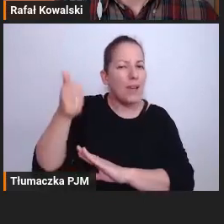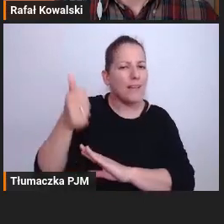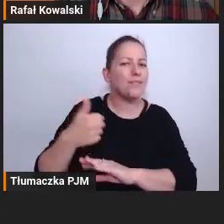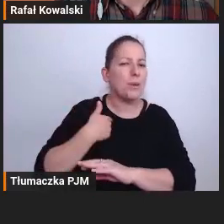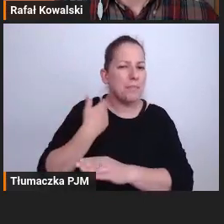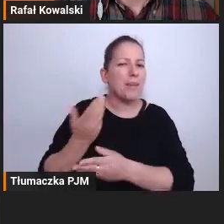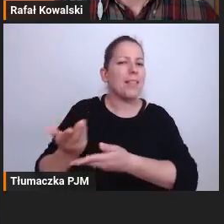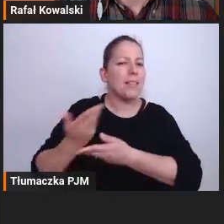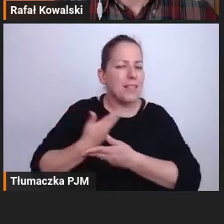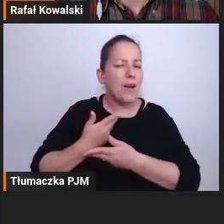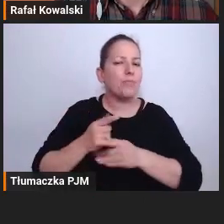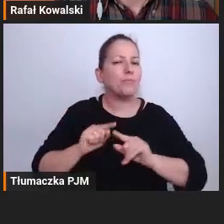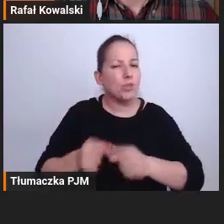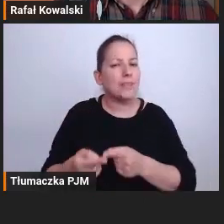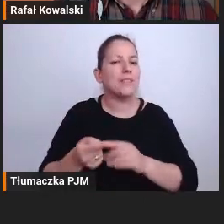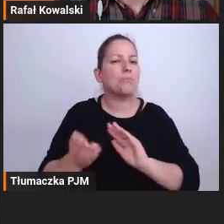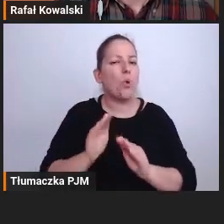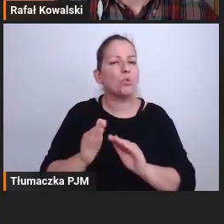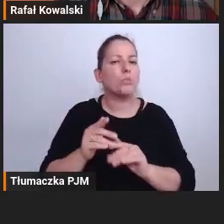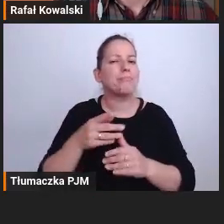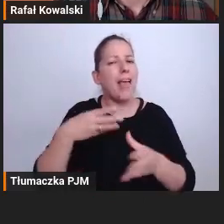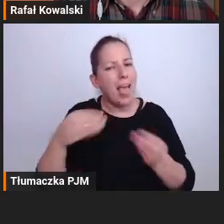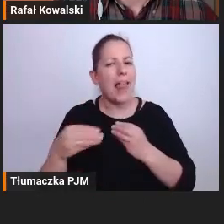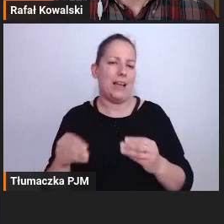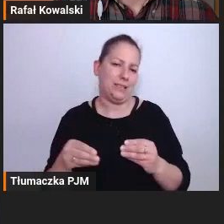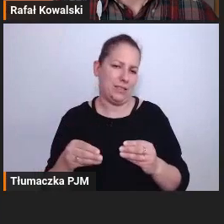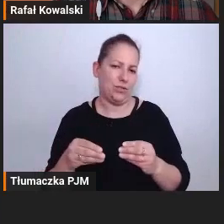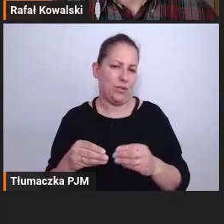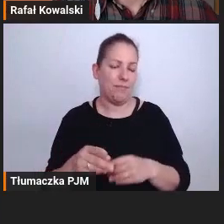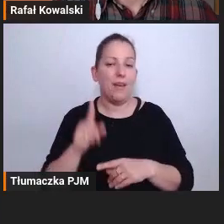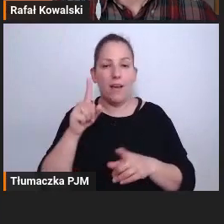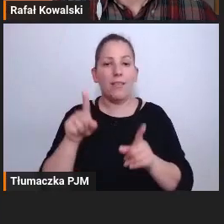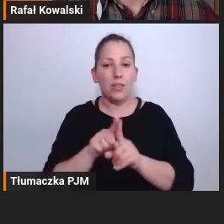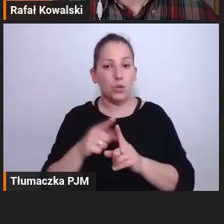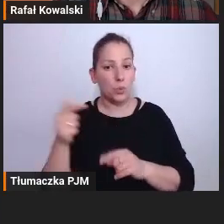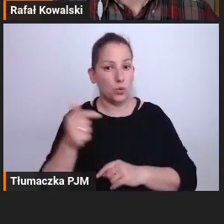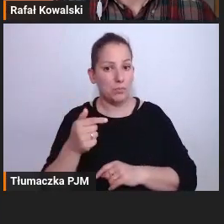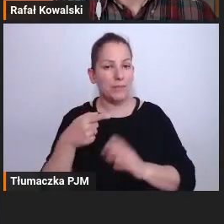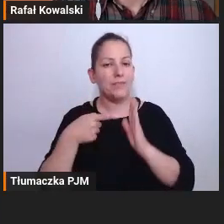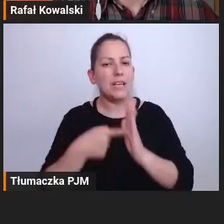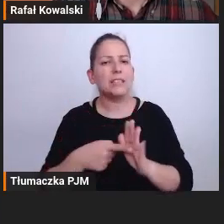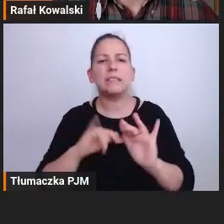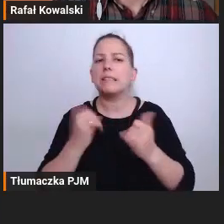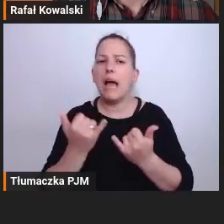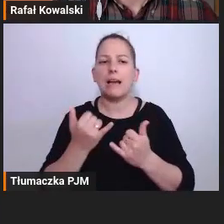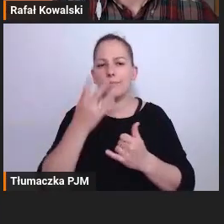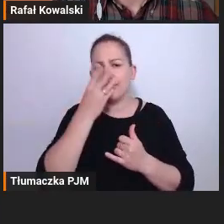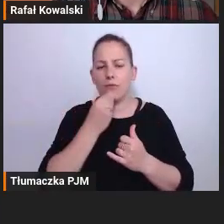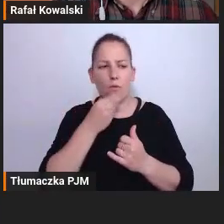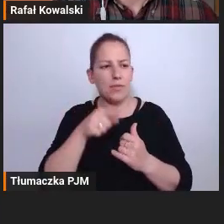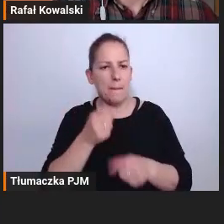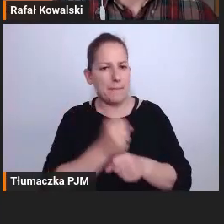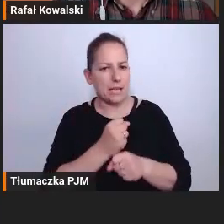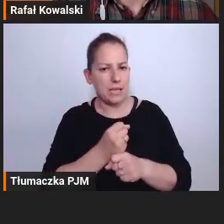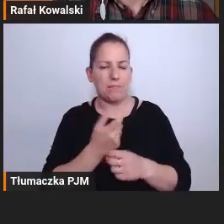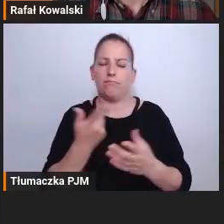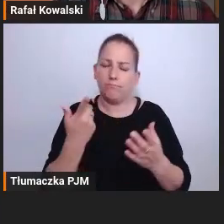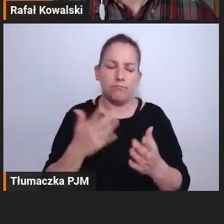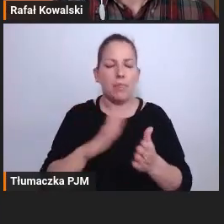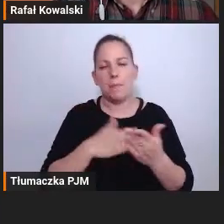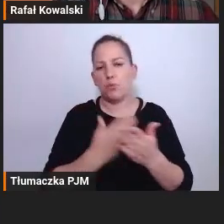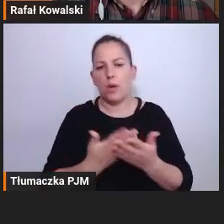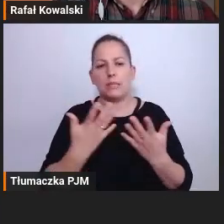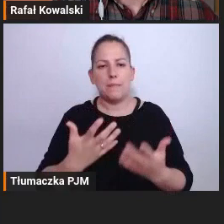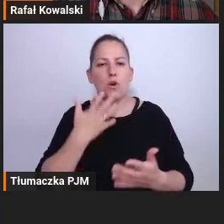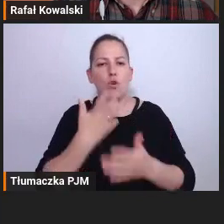nam zorganizował pracę w ten sposób elastyczny. Jednocześnie musimy wskazać, w jaki sposób my tę pracę chcemy wykonywać, czyli wskazujemy, czy chcemy